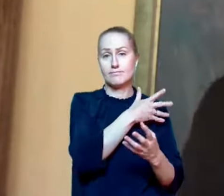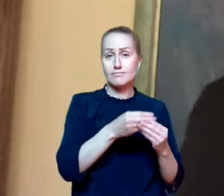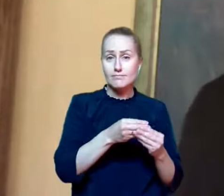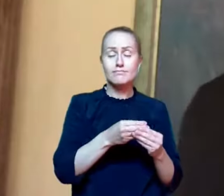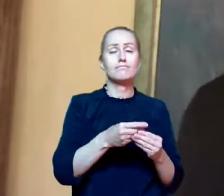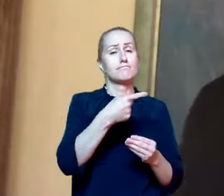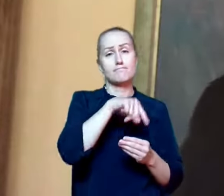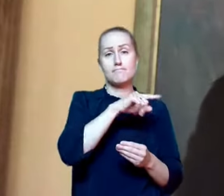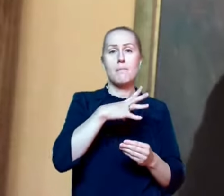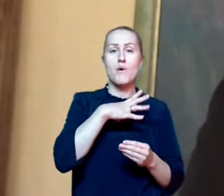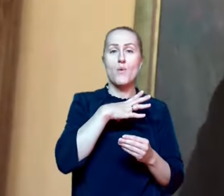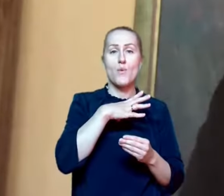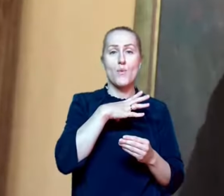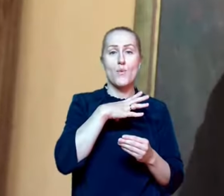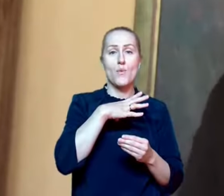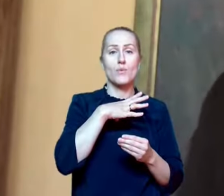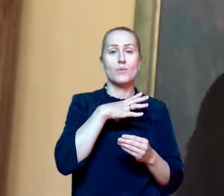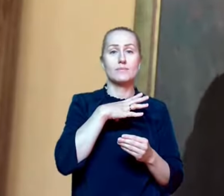łączyło